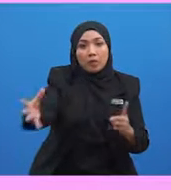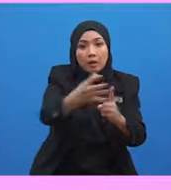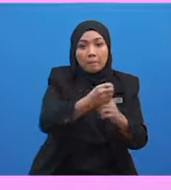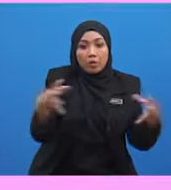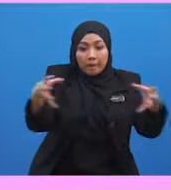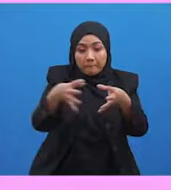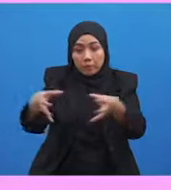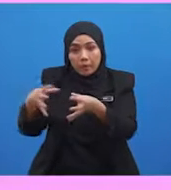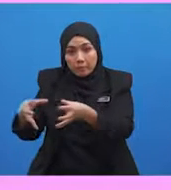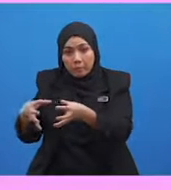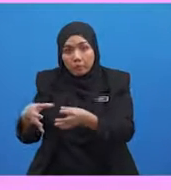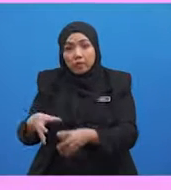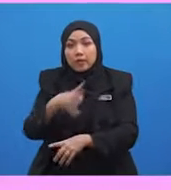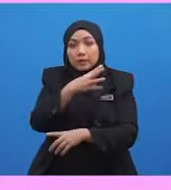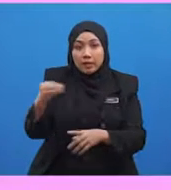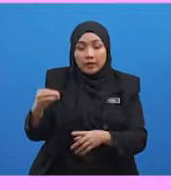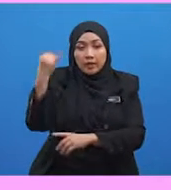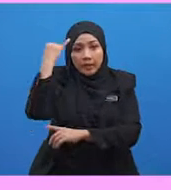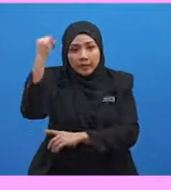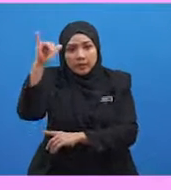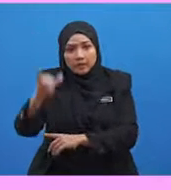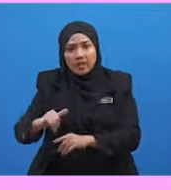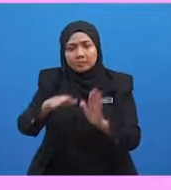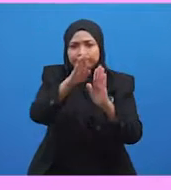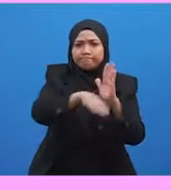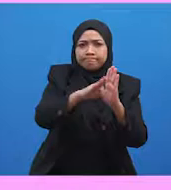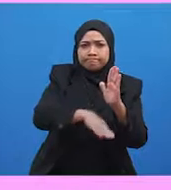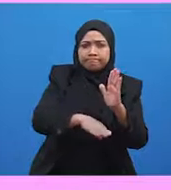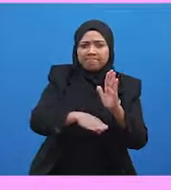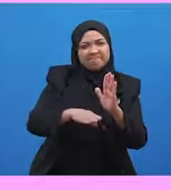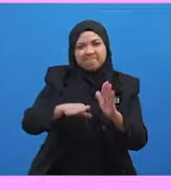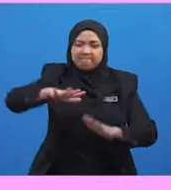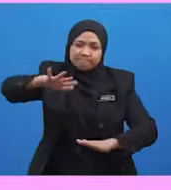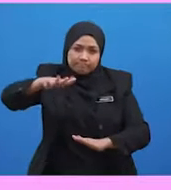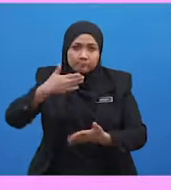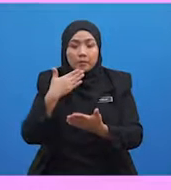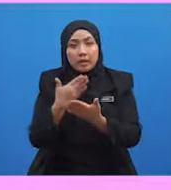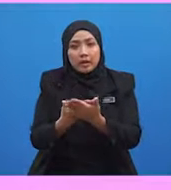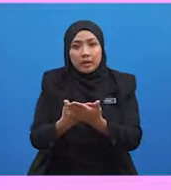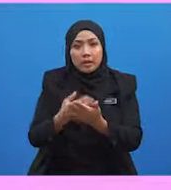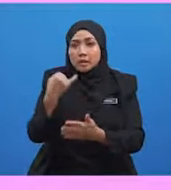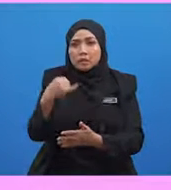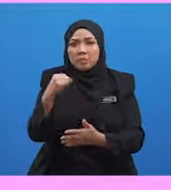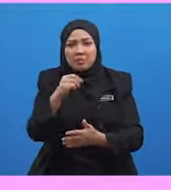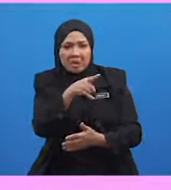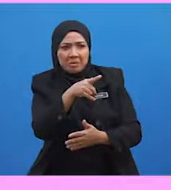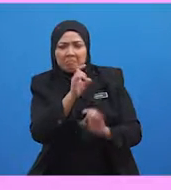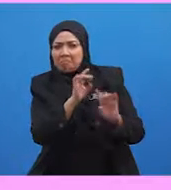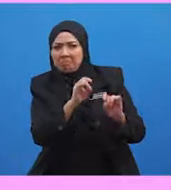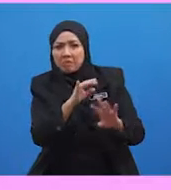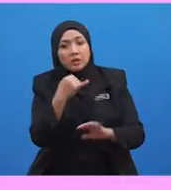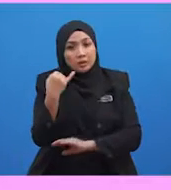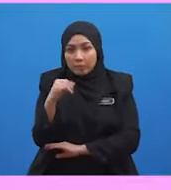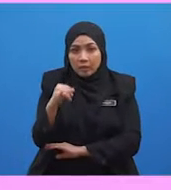yang kurang baik tidak boleh dikritik oleh ahli yang lain. Kerana